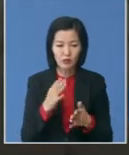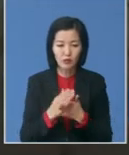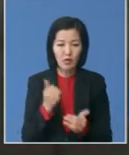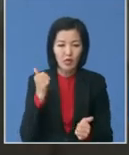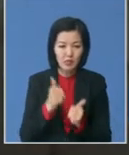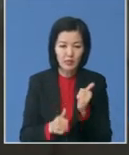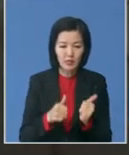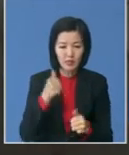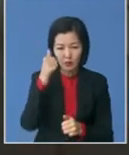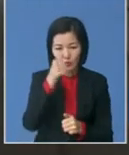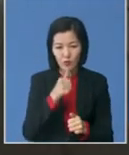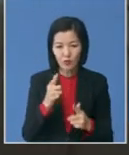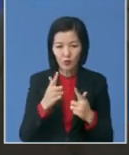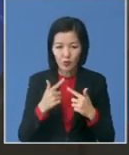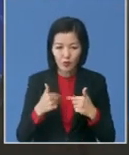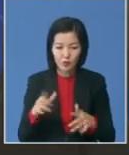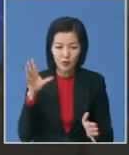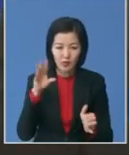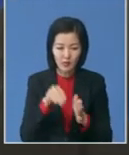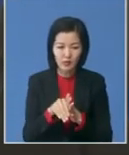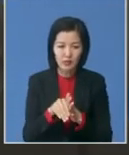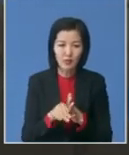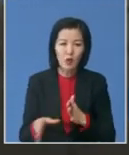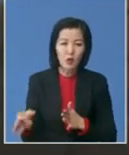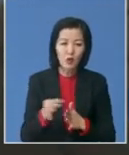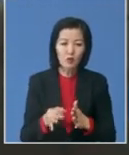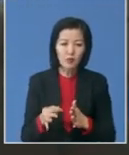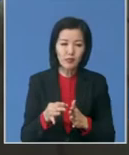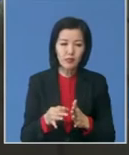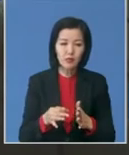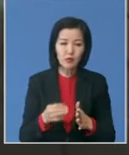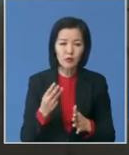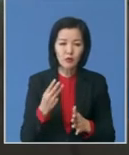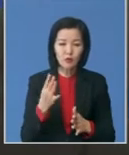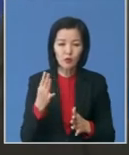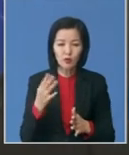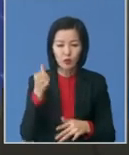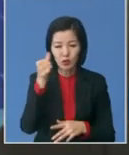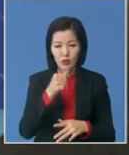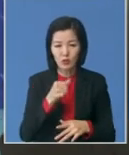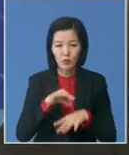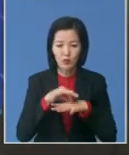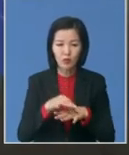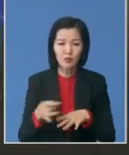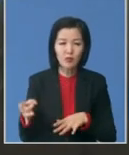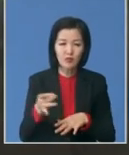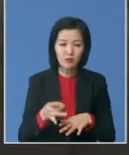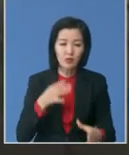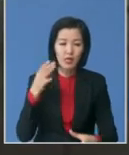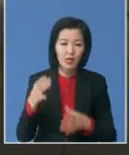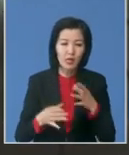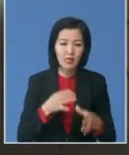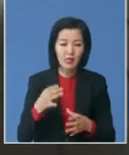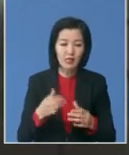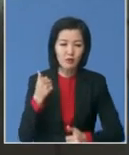сайынғы календарға кіргізіп, қазір облыстық ашық турнир, енді бір 3-4 жылда өткізіп, одан кейін республикалық және де халықаралық